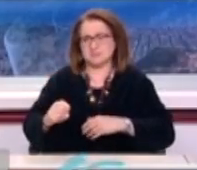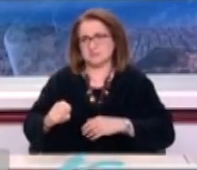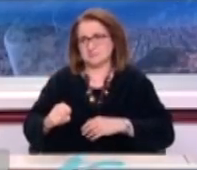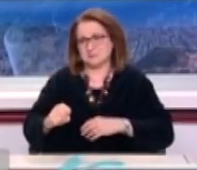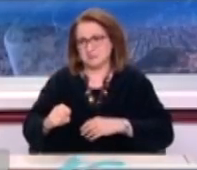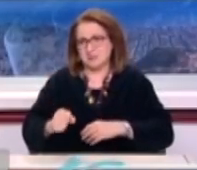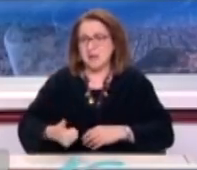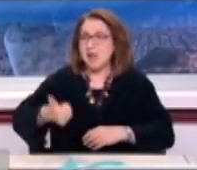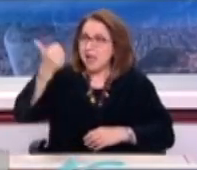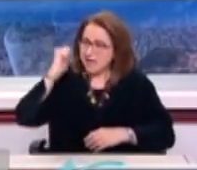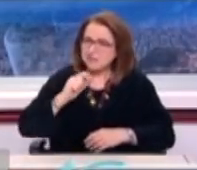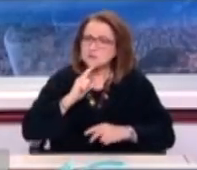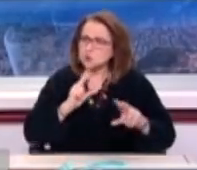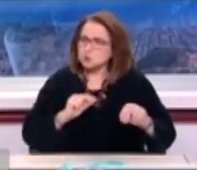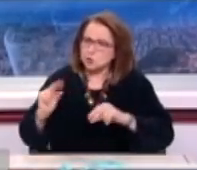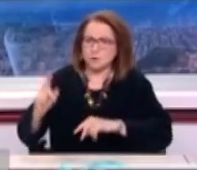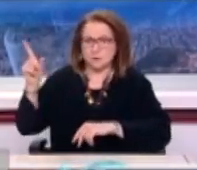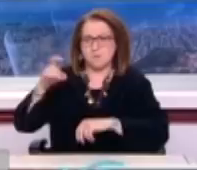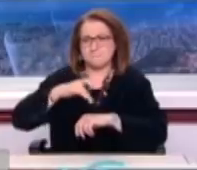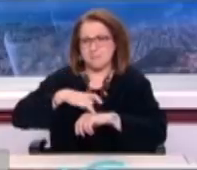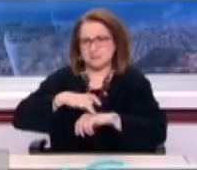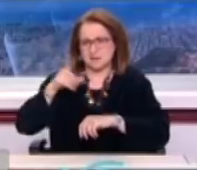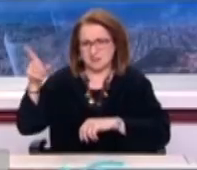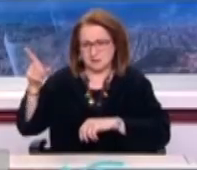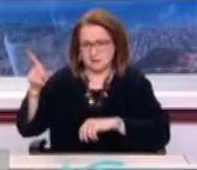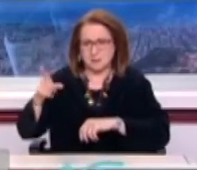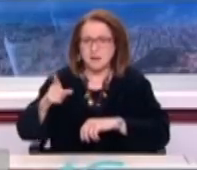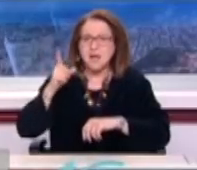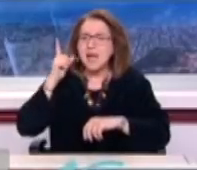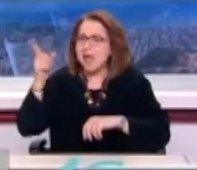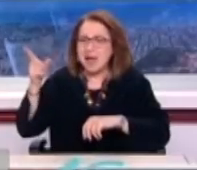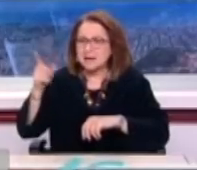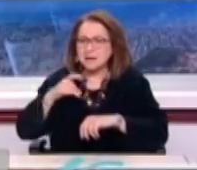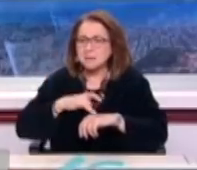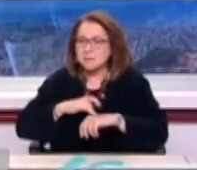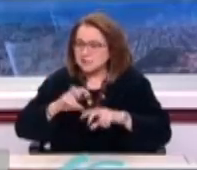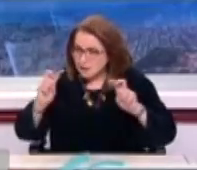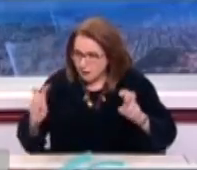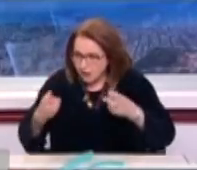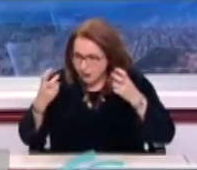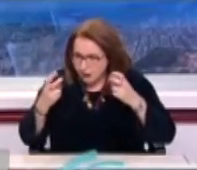Αυτό έγινε και χθες στην Αχαΐα, όπου αναγνωρίστηκε περίπτωση της